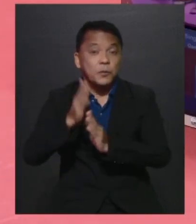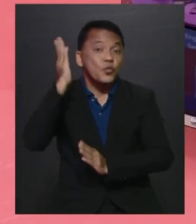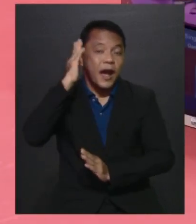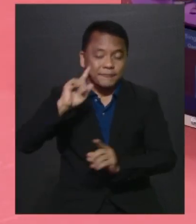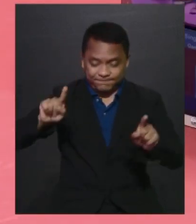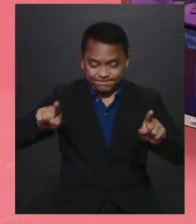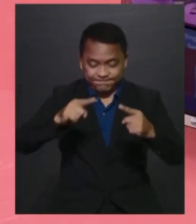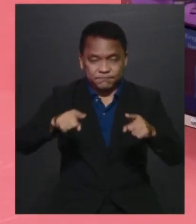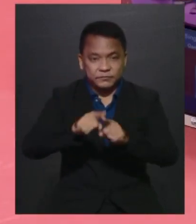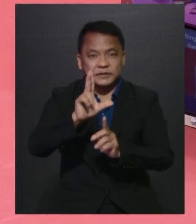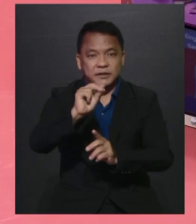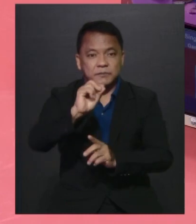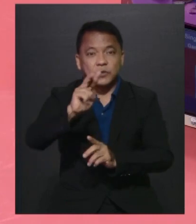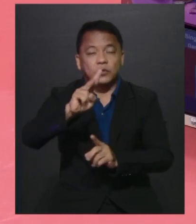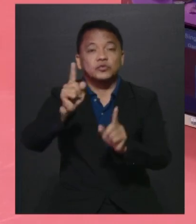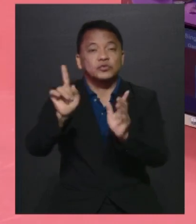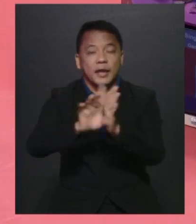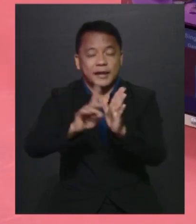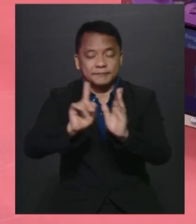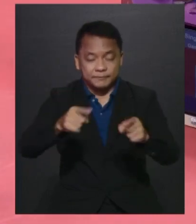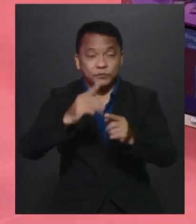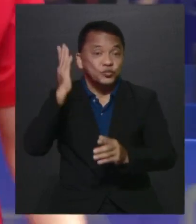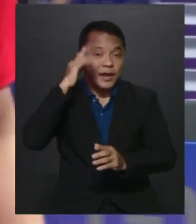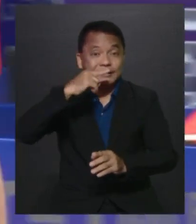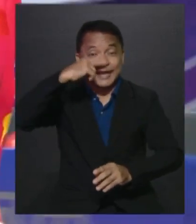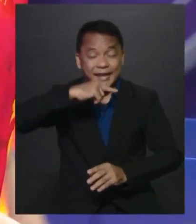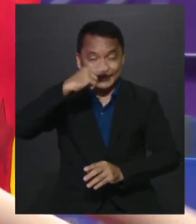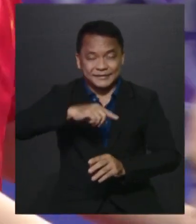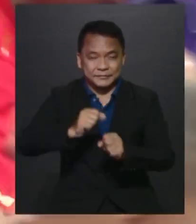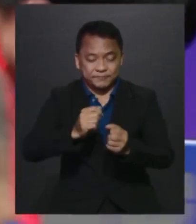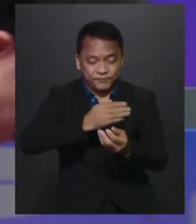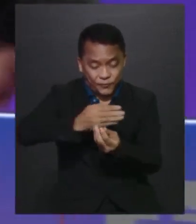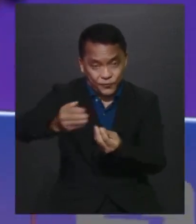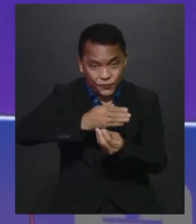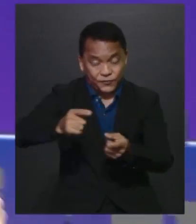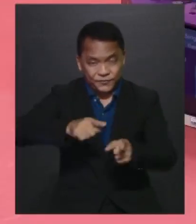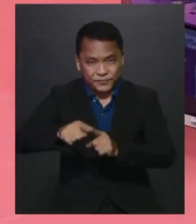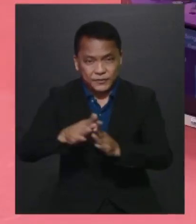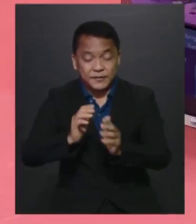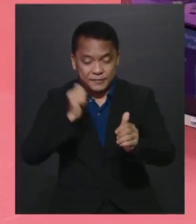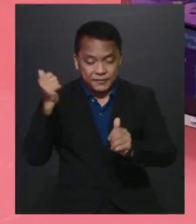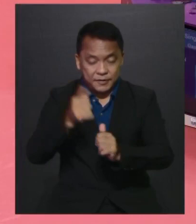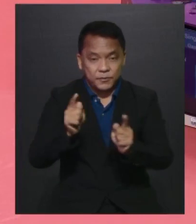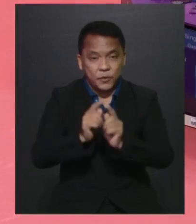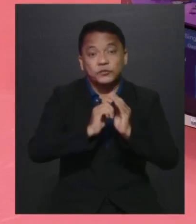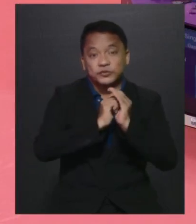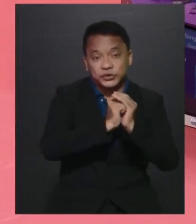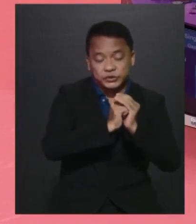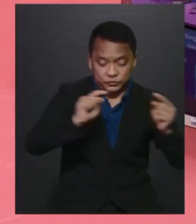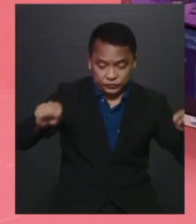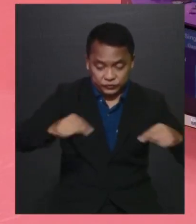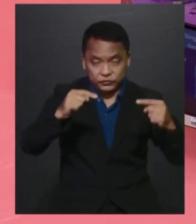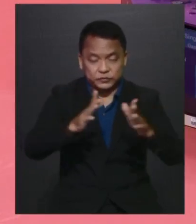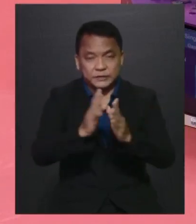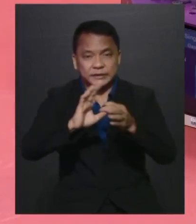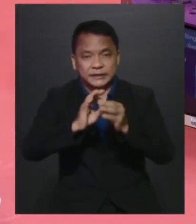ายเดี่ยวในรอบ32คนสุดท้ายณภัทรธรรมมาธิคมนักกีฬาเทเบิลเทนนิสทีมชาติไทยของเราลงสนามพบกับหวังชู่ชิงนะคะ